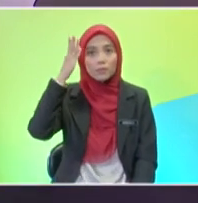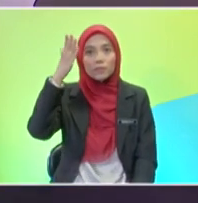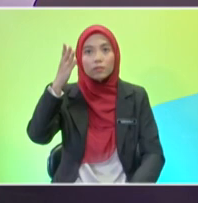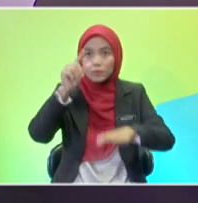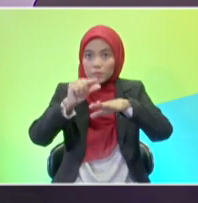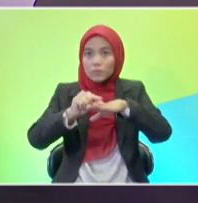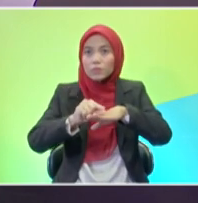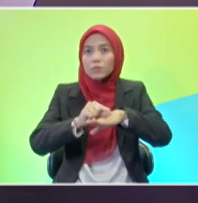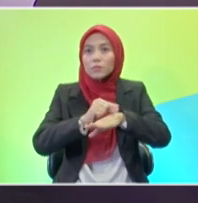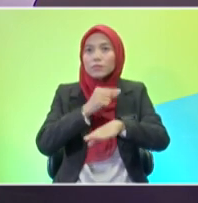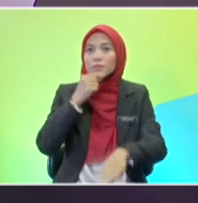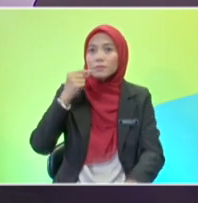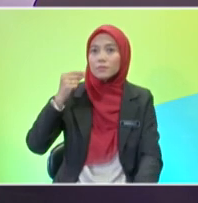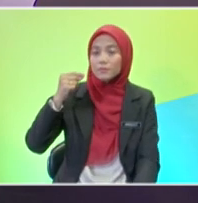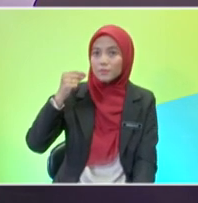pensil